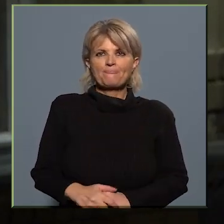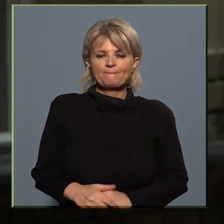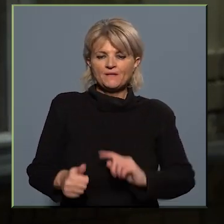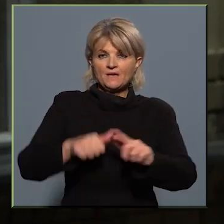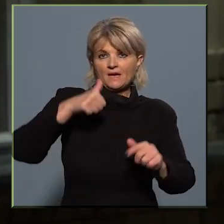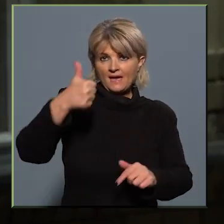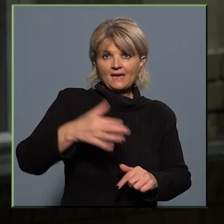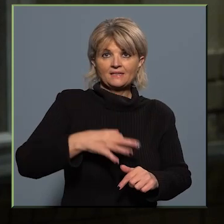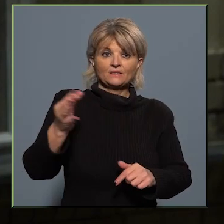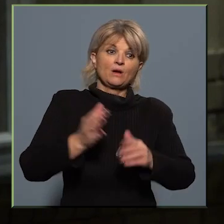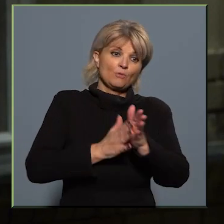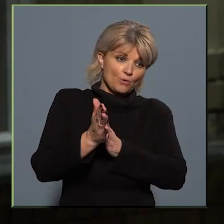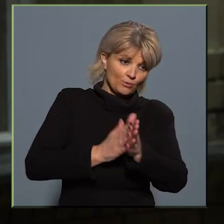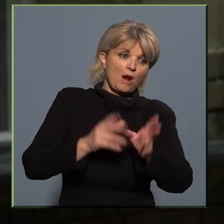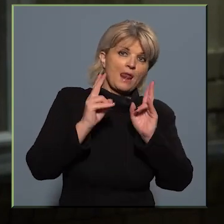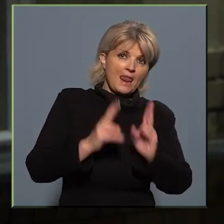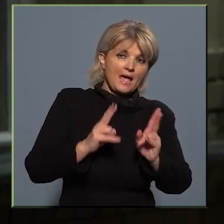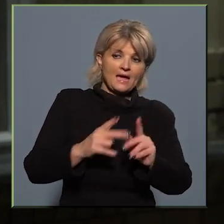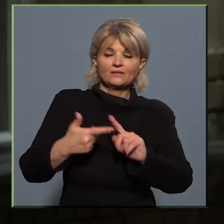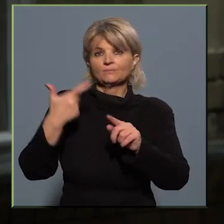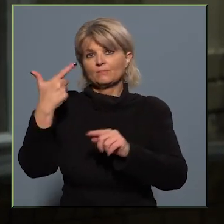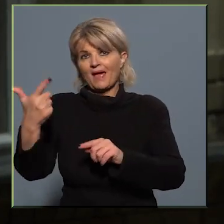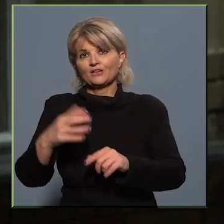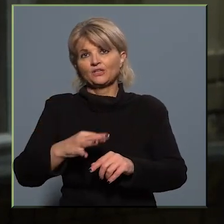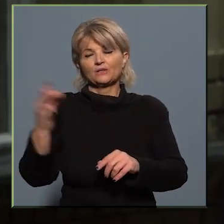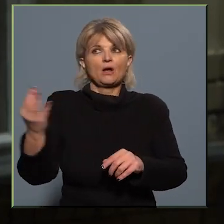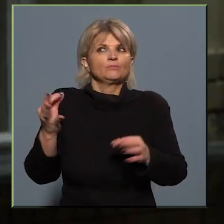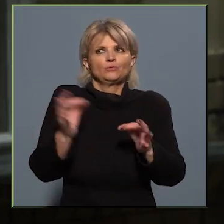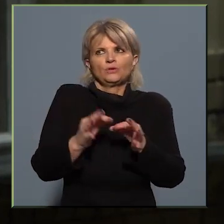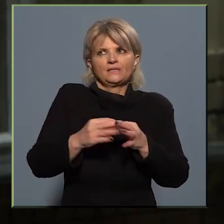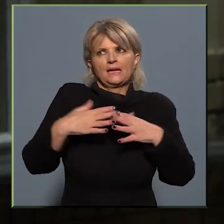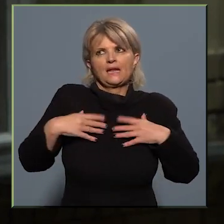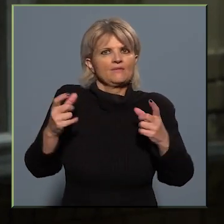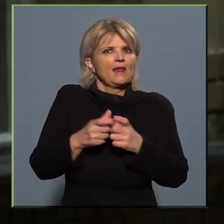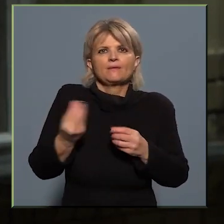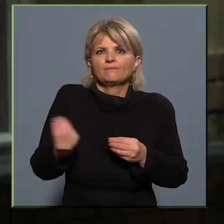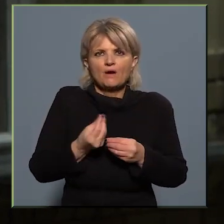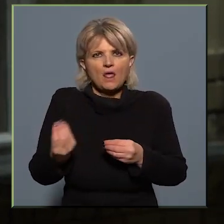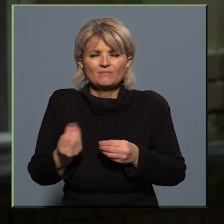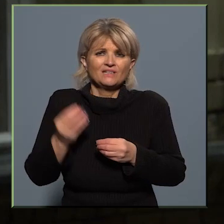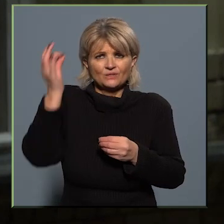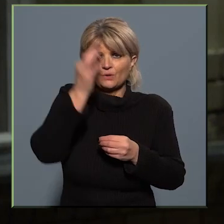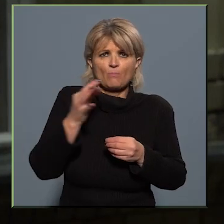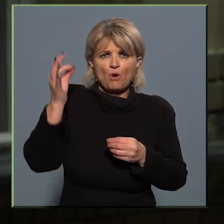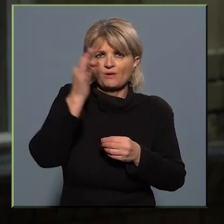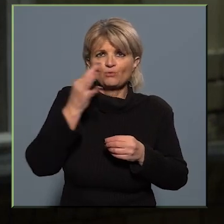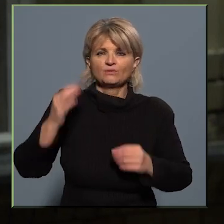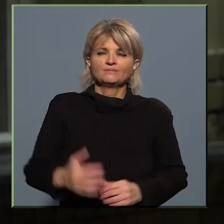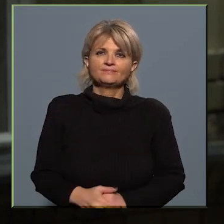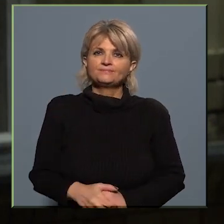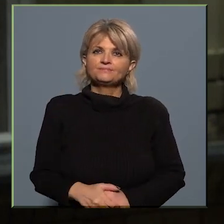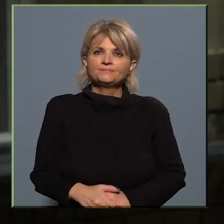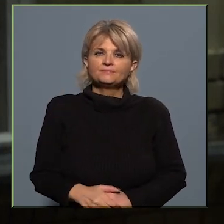Egyik nap lehet, hogy örülök, a másik nap történik velem valami, ami szomorúsággal tölt el.